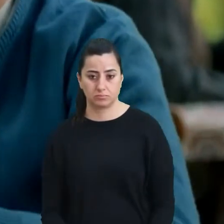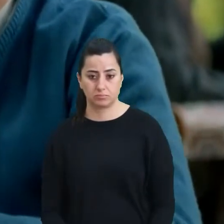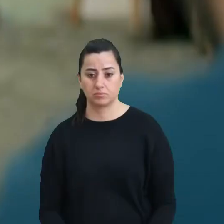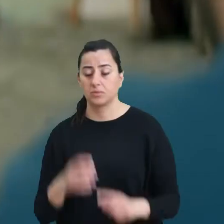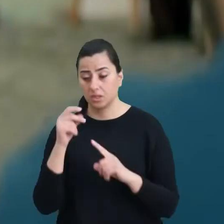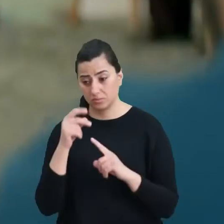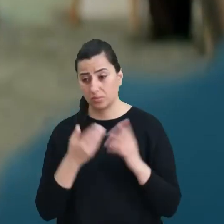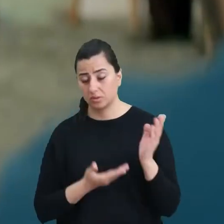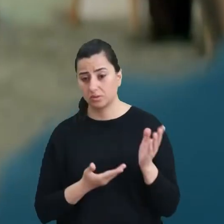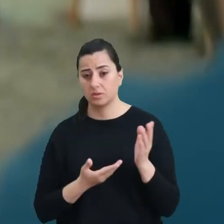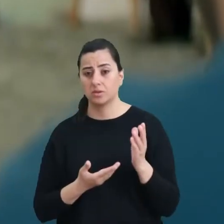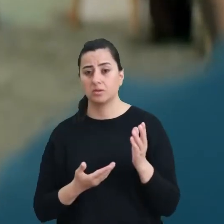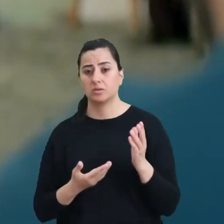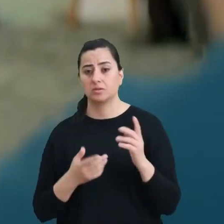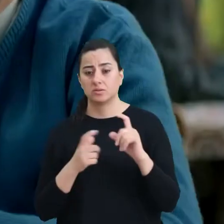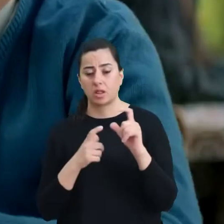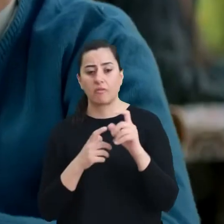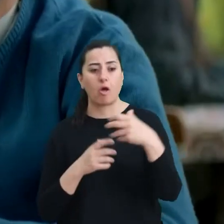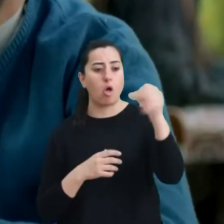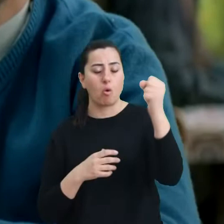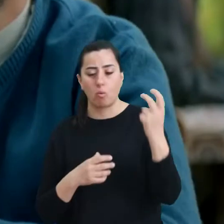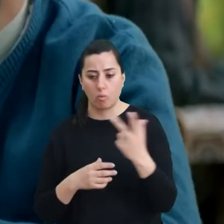İsmail gül gibi Sedef'i kaptırdı.